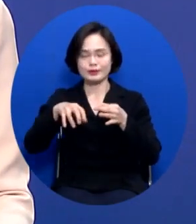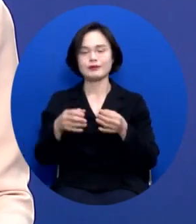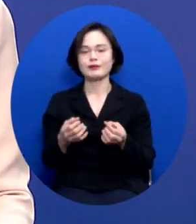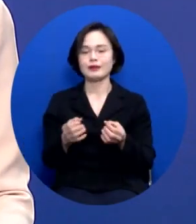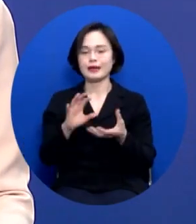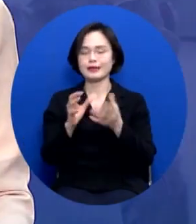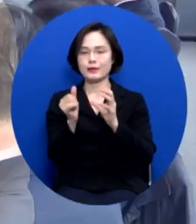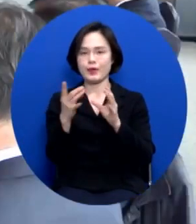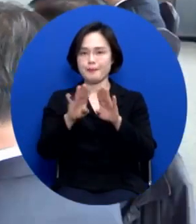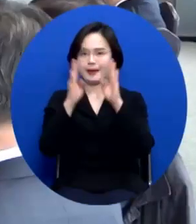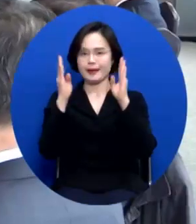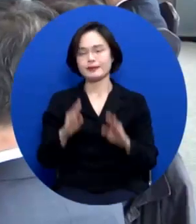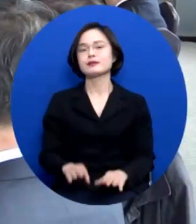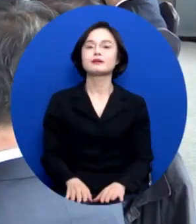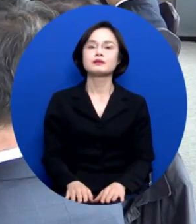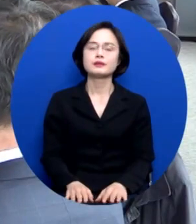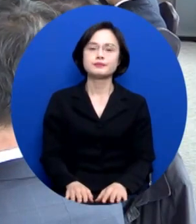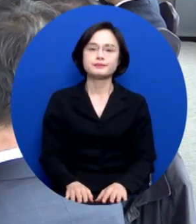열렸습니다.